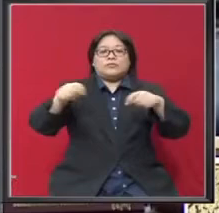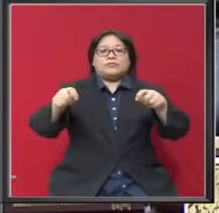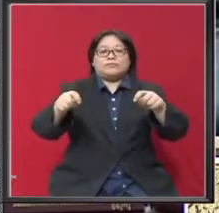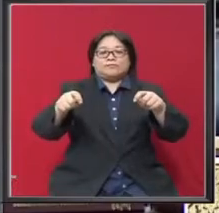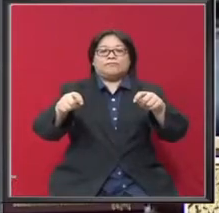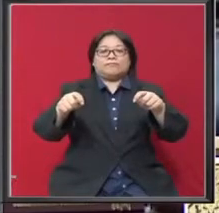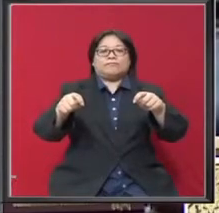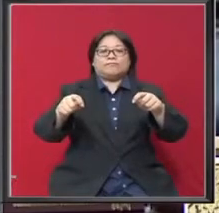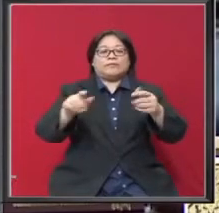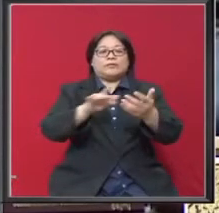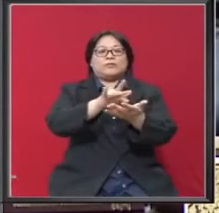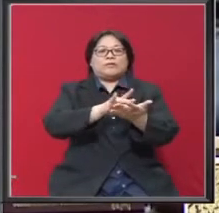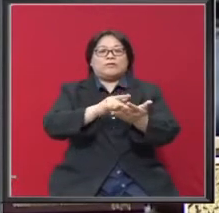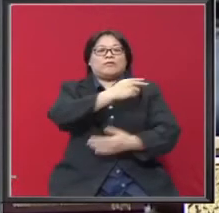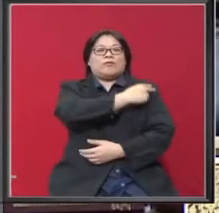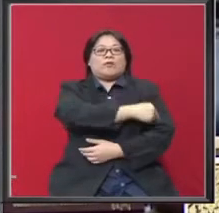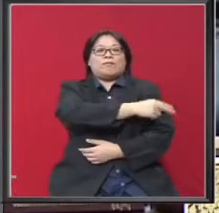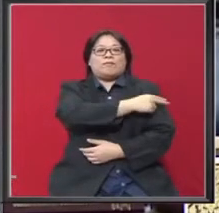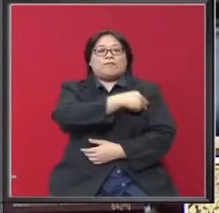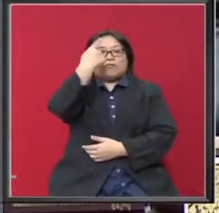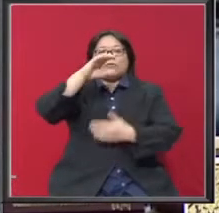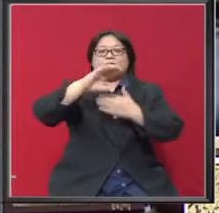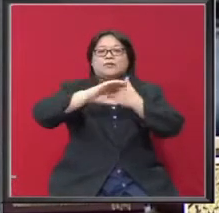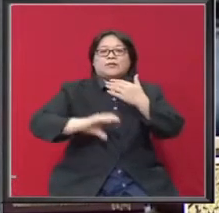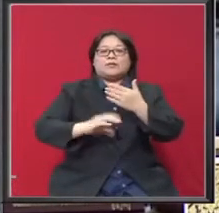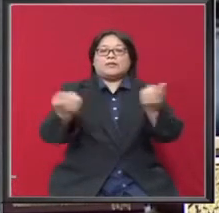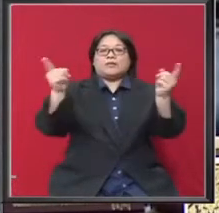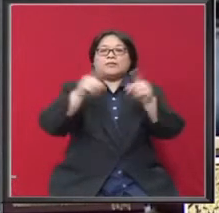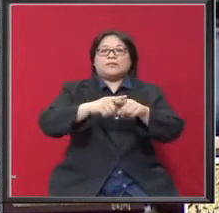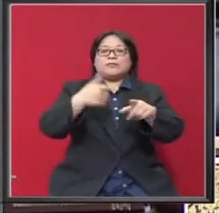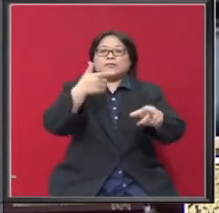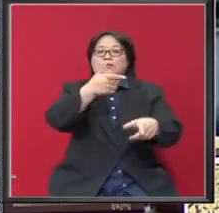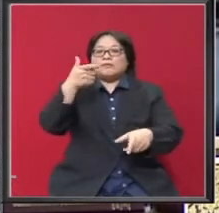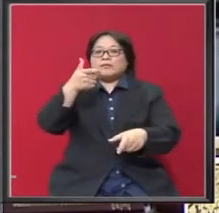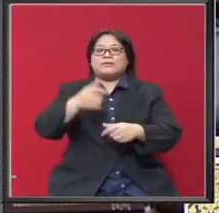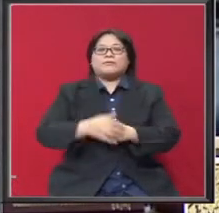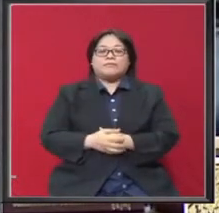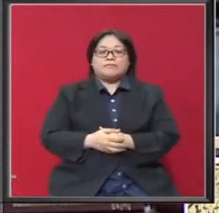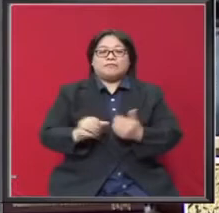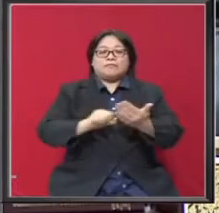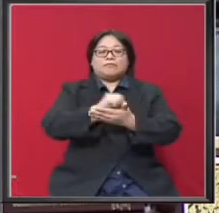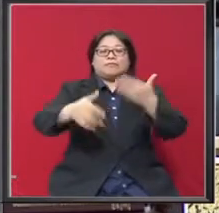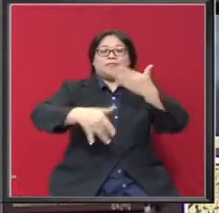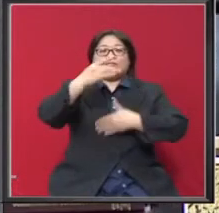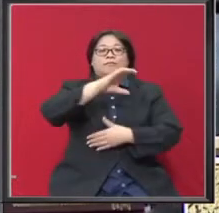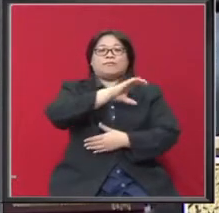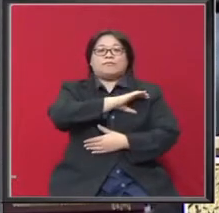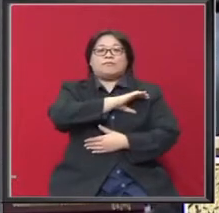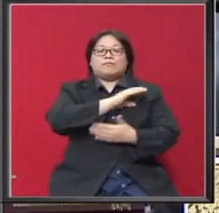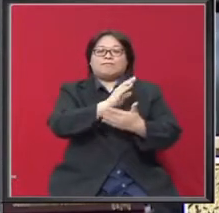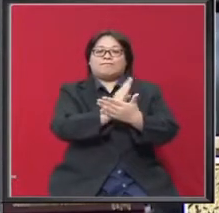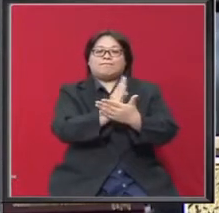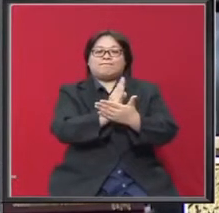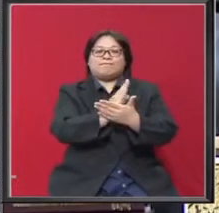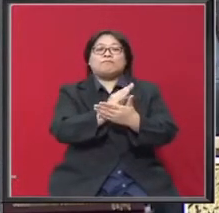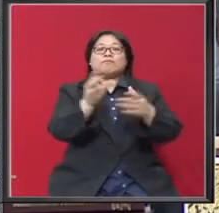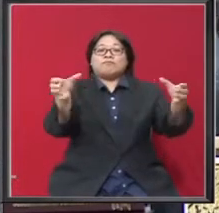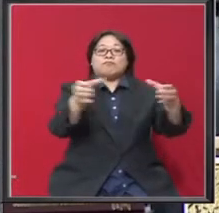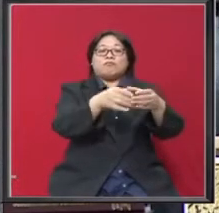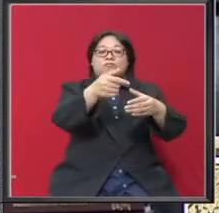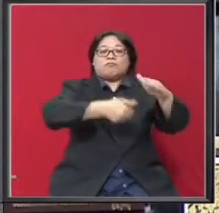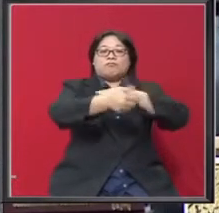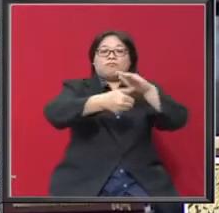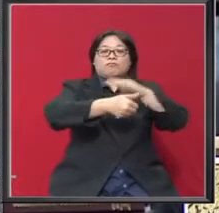mendapatkan perawatan di auschwitz Al bagi kendaraan akibat tembakan sesatan awal pedal rem mengecat Ki Bawa